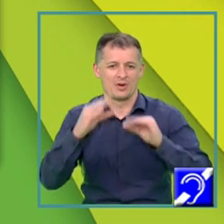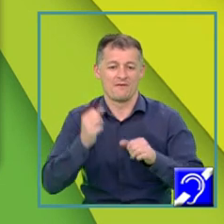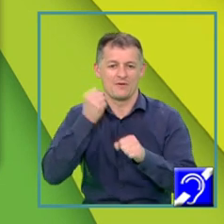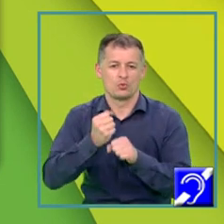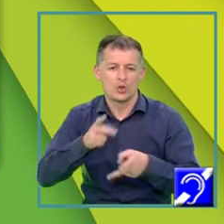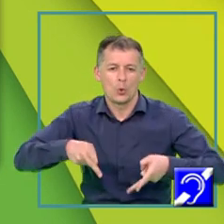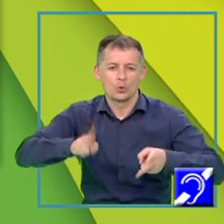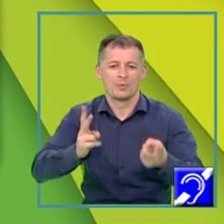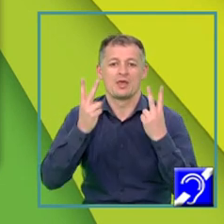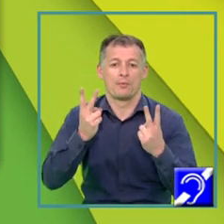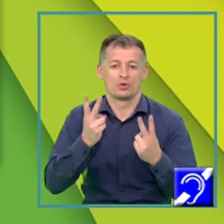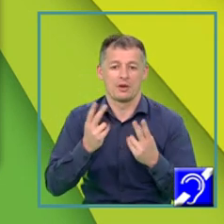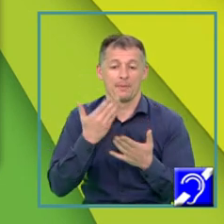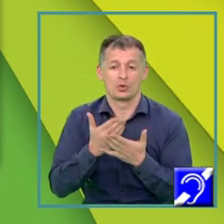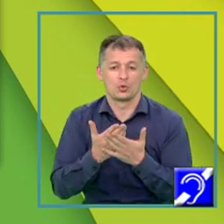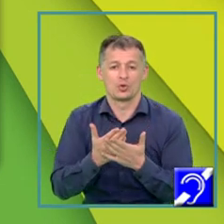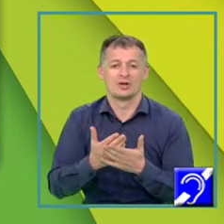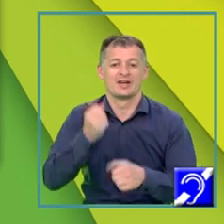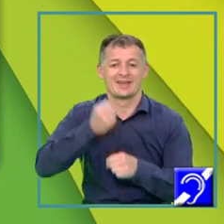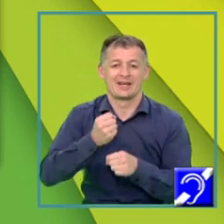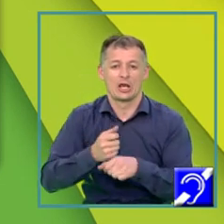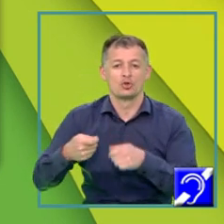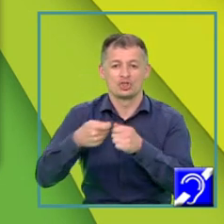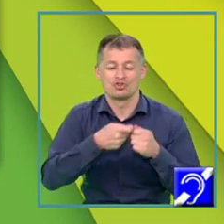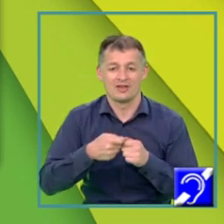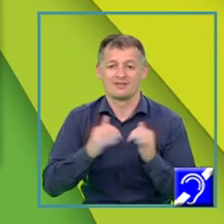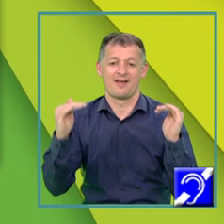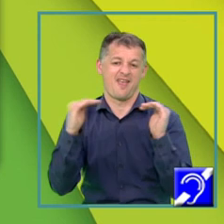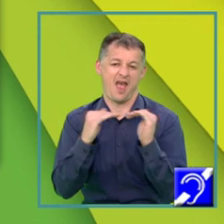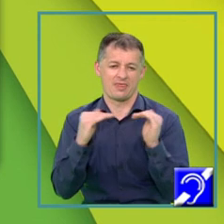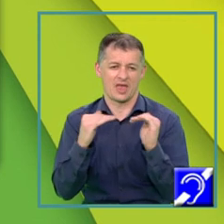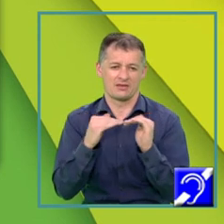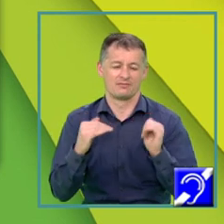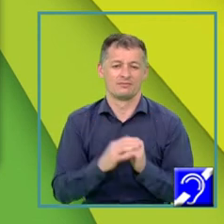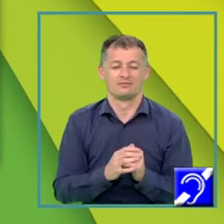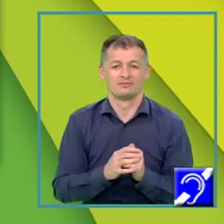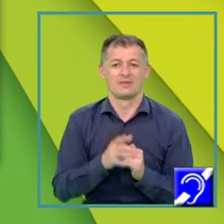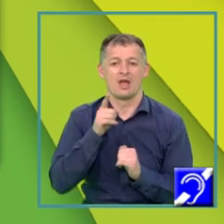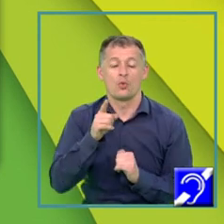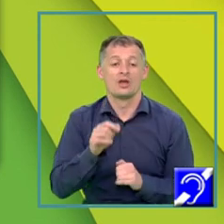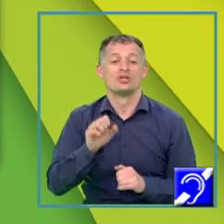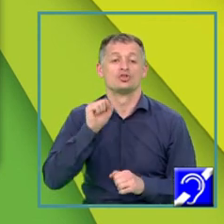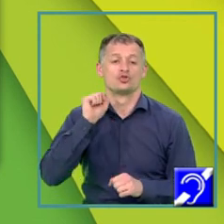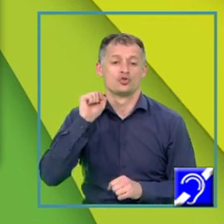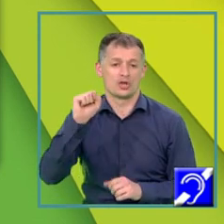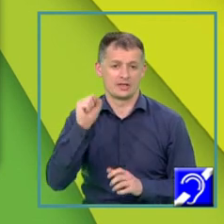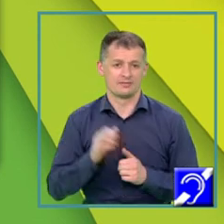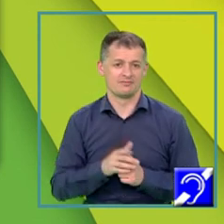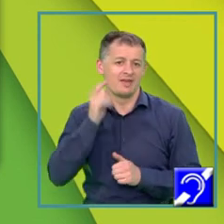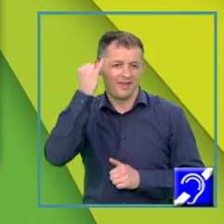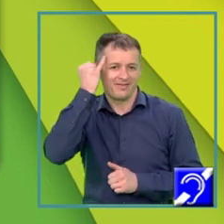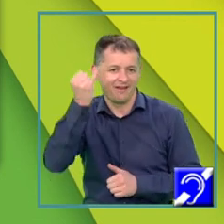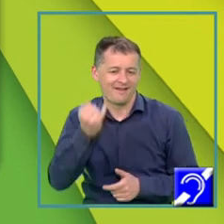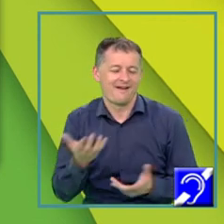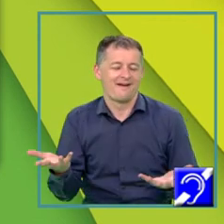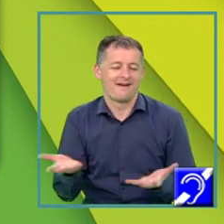drum important înspre crearea unei societăți egalitare sau egalitariste, adică a uneia socialiste. Exact ideea de la care